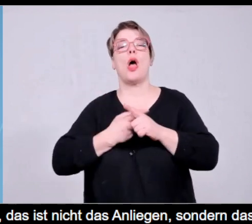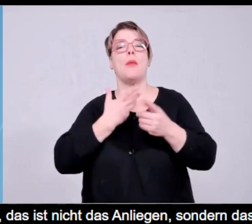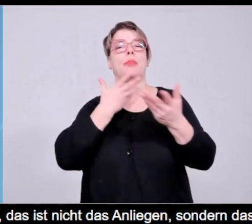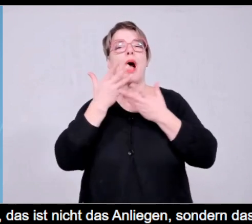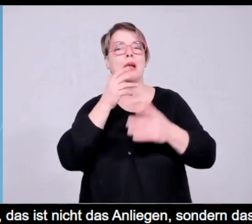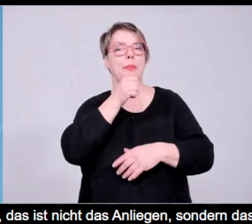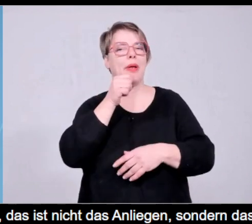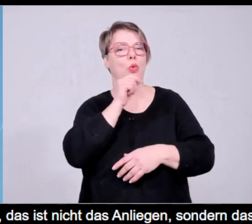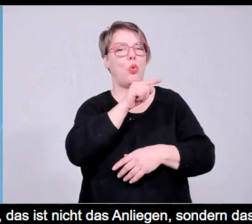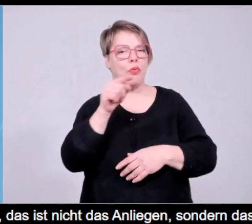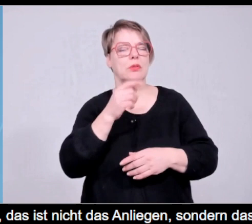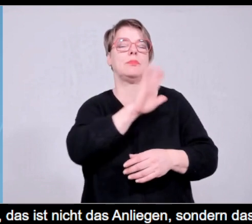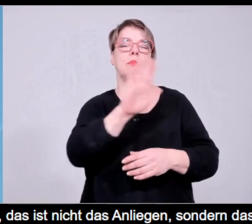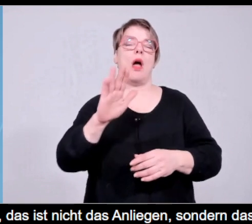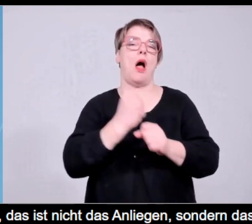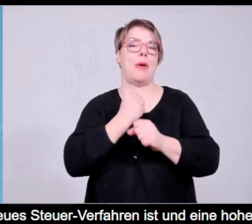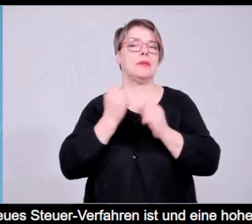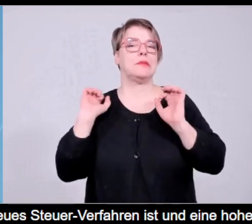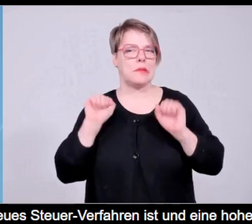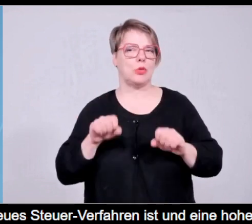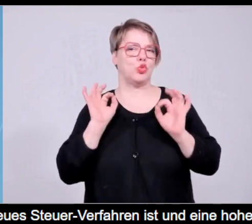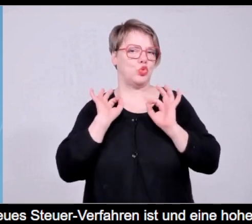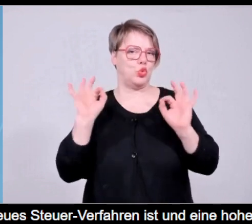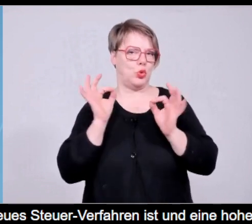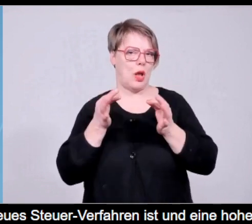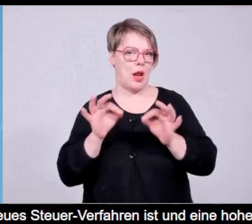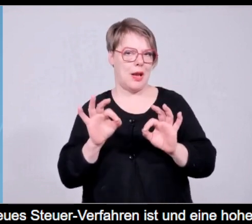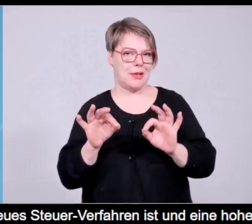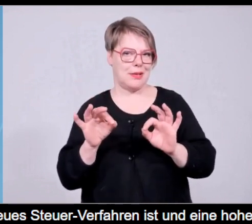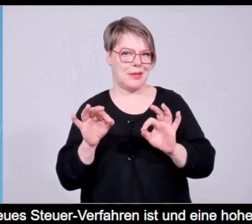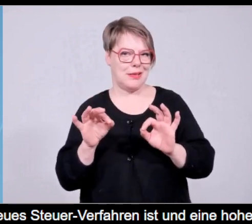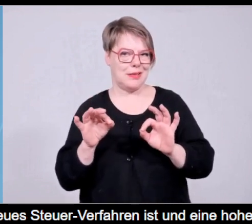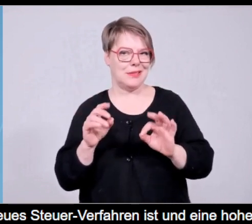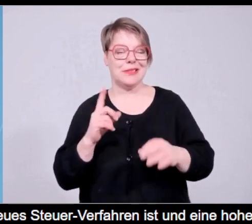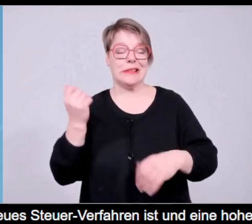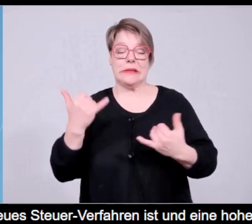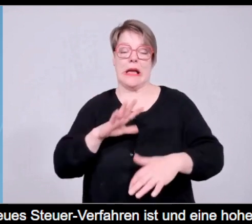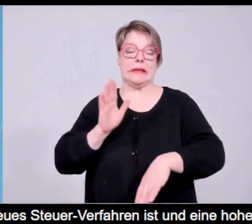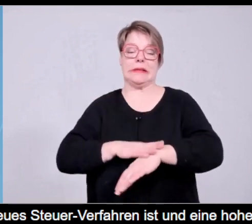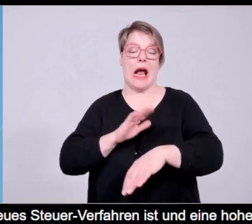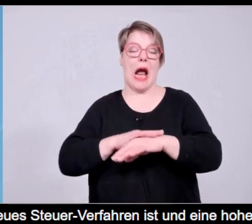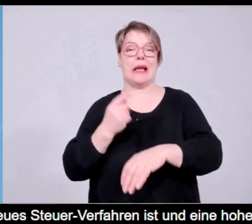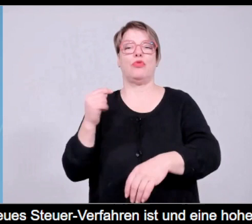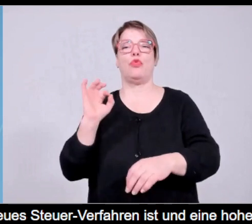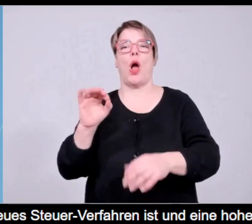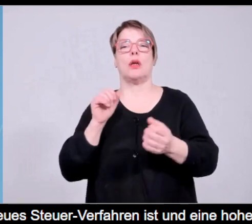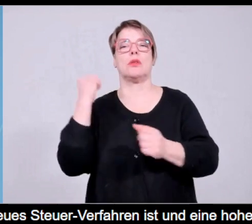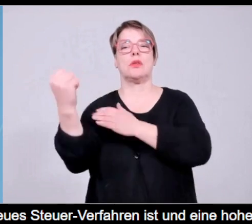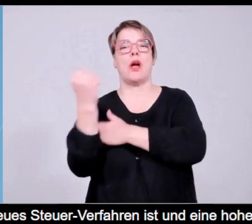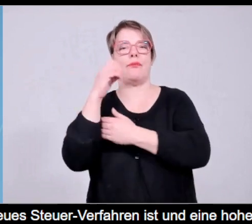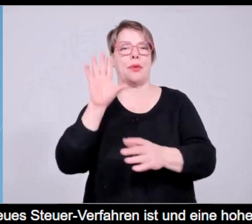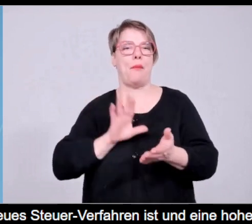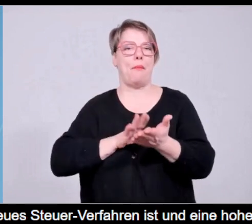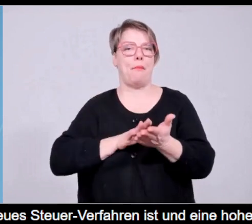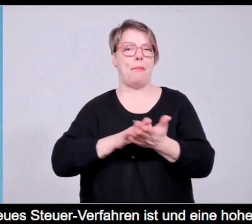Gelegenheit möchte ich noch einmal darauf eingehen auch, dass es nicht so ist, wie immer wieder behauptet wird, dass der Staat hier Daten sammeln würde, die